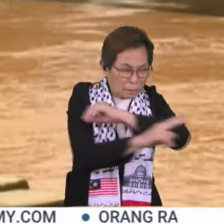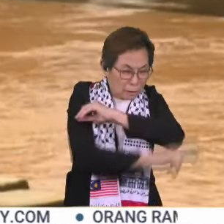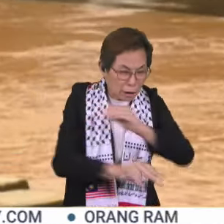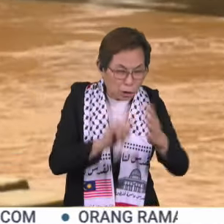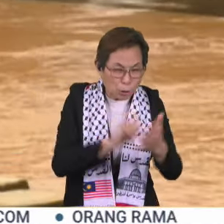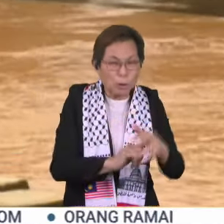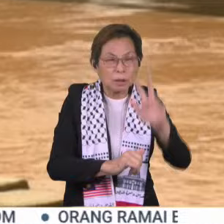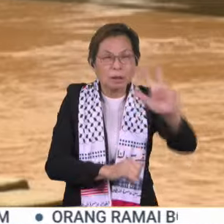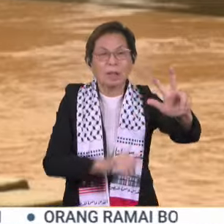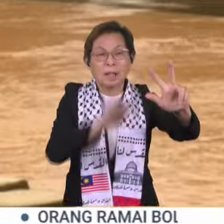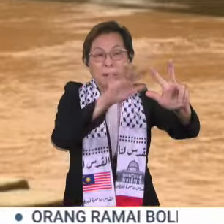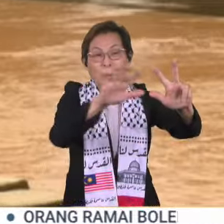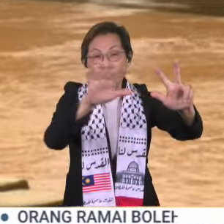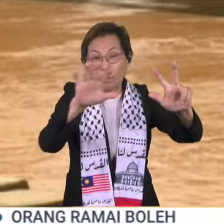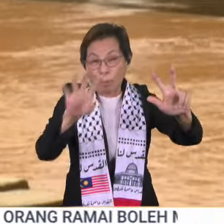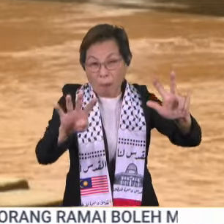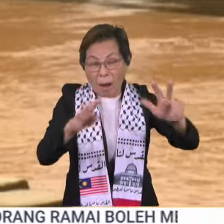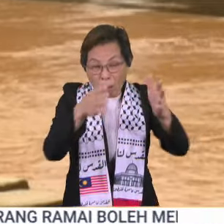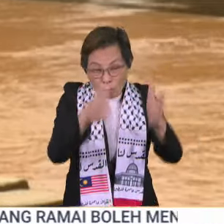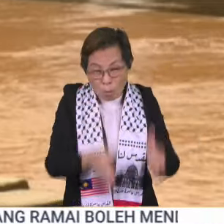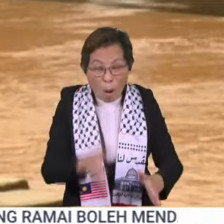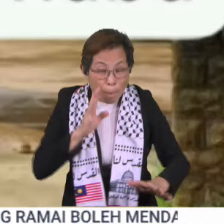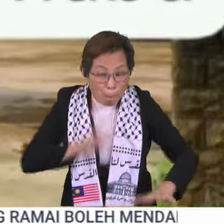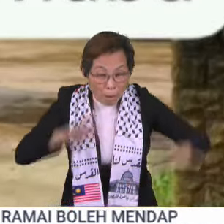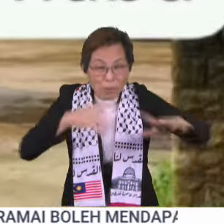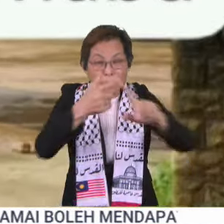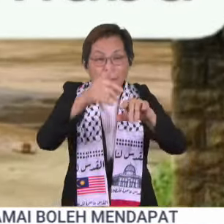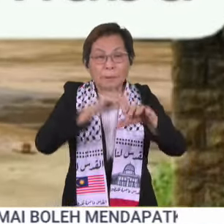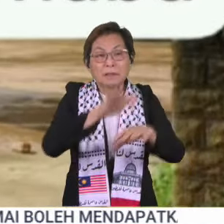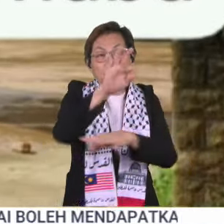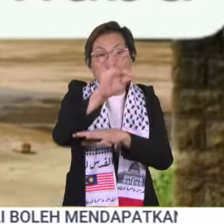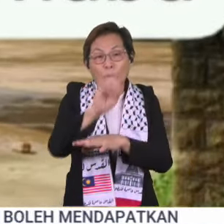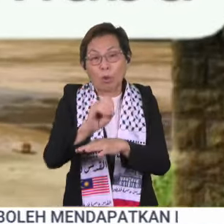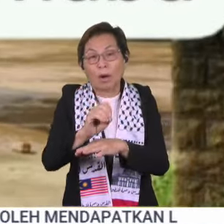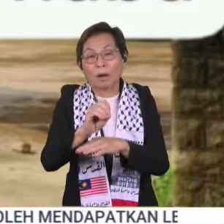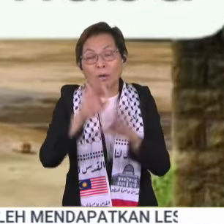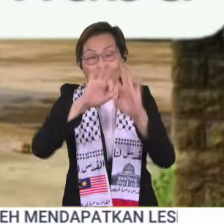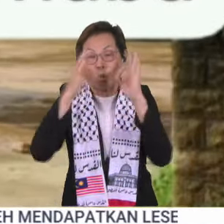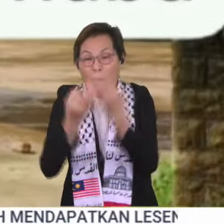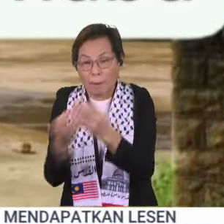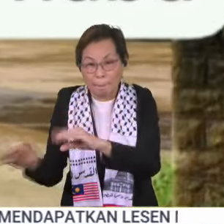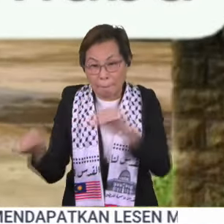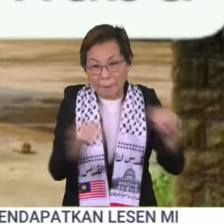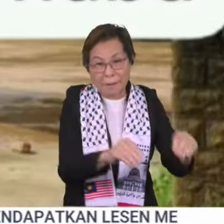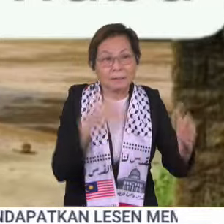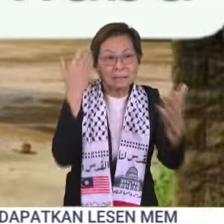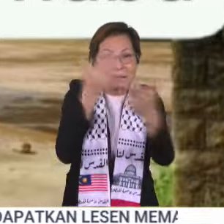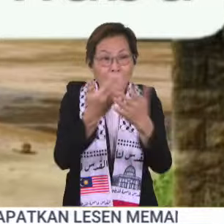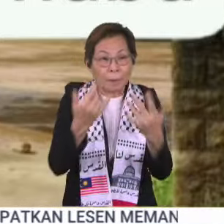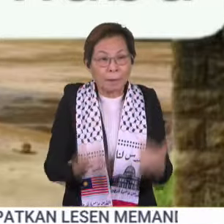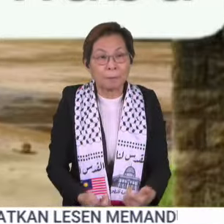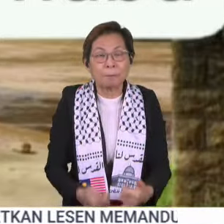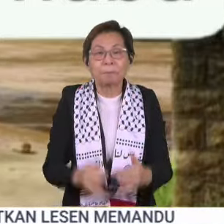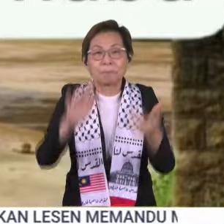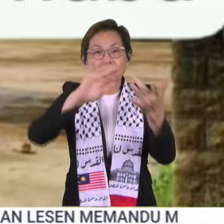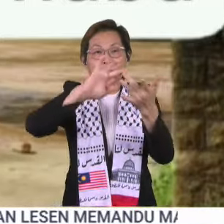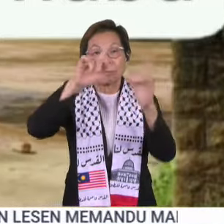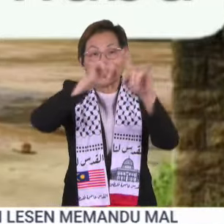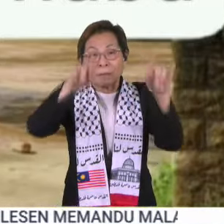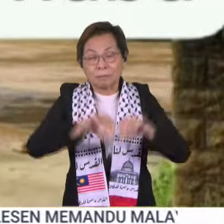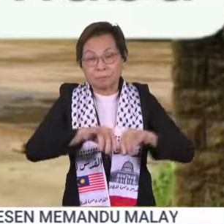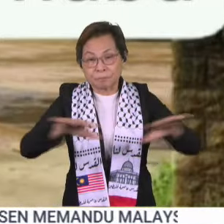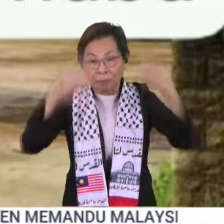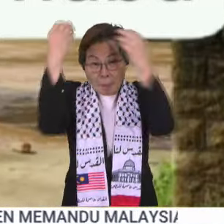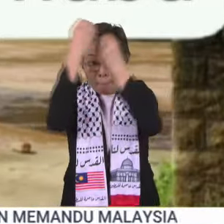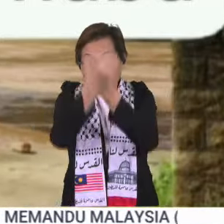354 penduduk terjejas banjir daripada 90 keluarga dipindahkan setakat Ini berdasarkan laman web Rasmi